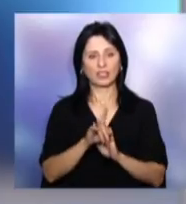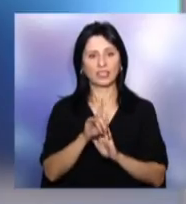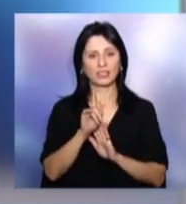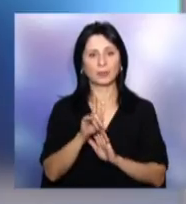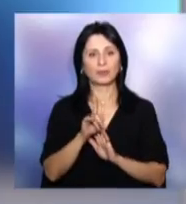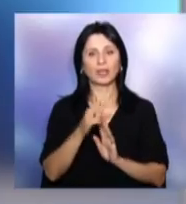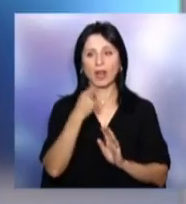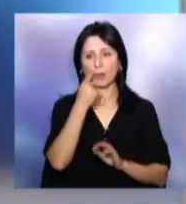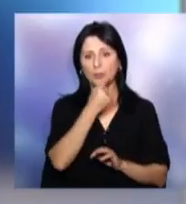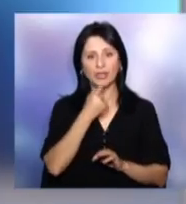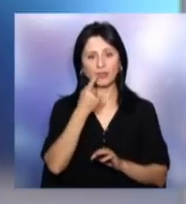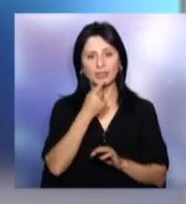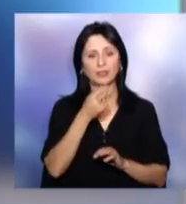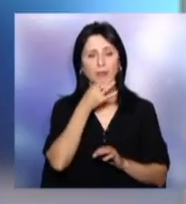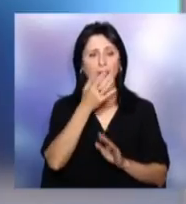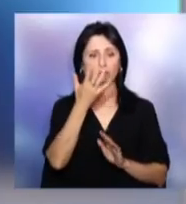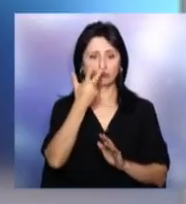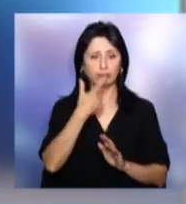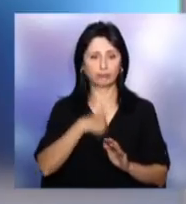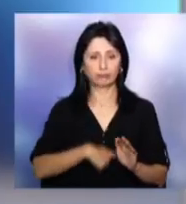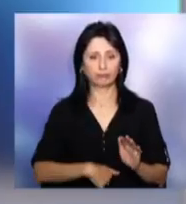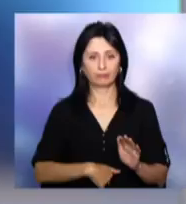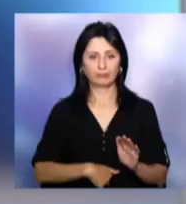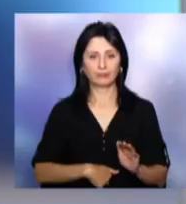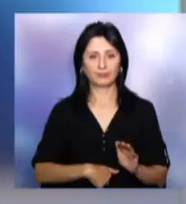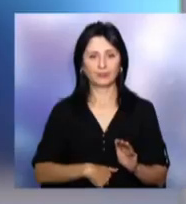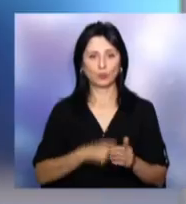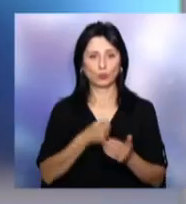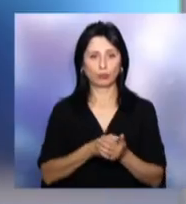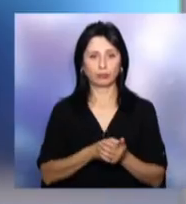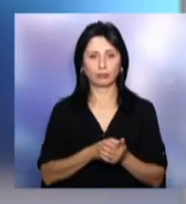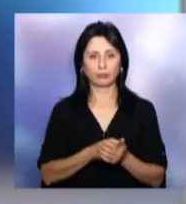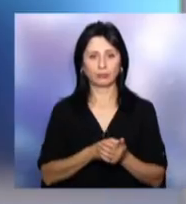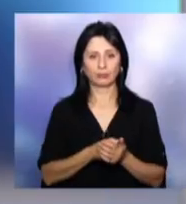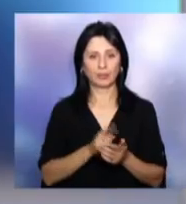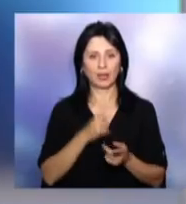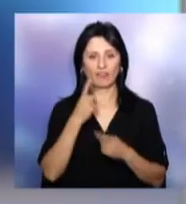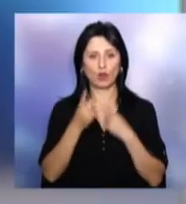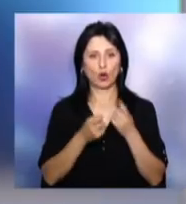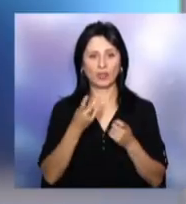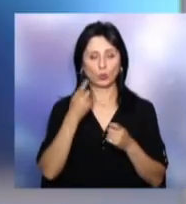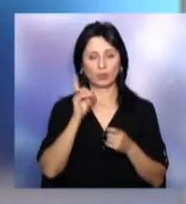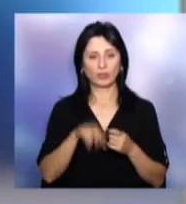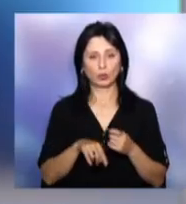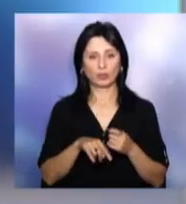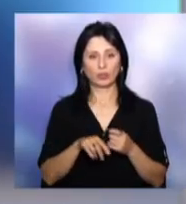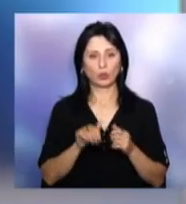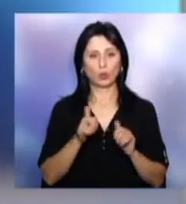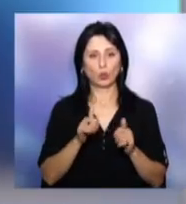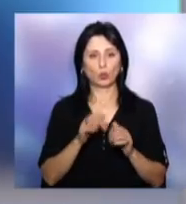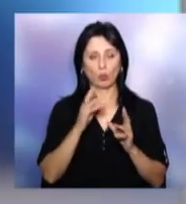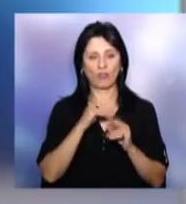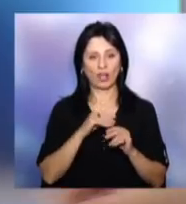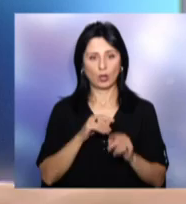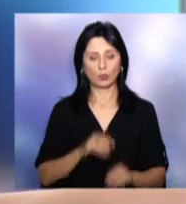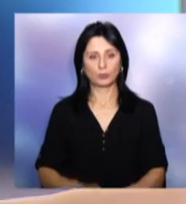დავიწყოთ პირიდან და მერე უკვე თელ ნაწლავს ჩავყვეთ, რა ინფორმაცია უნდა ვიცოდეთ და მერე როგორ